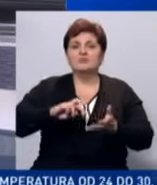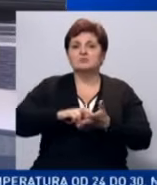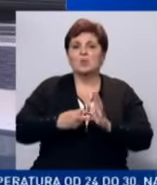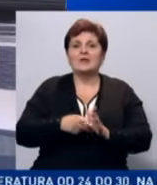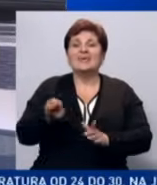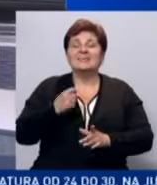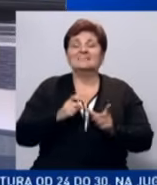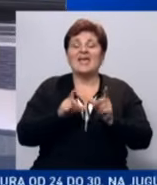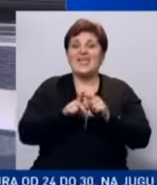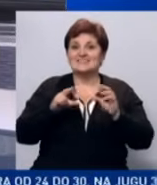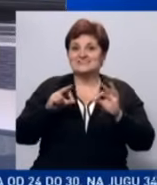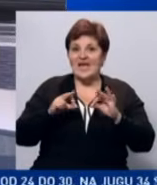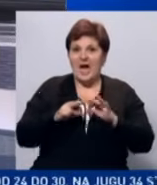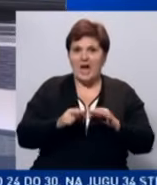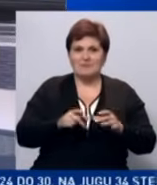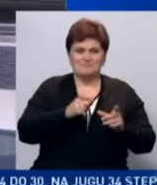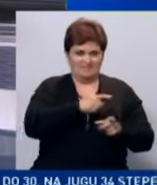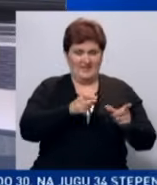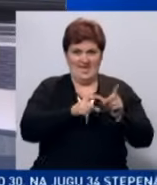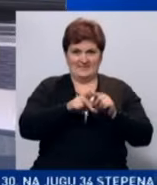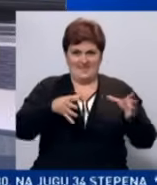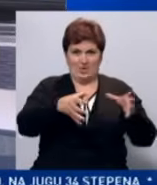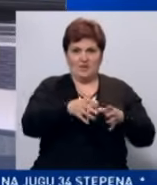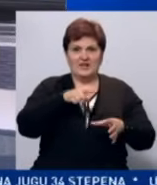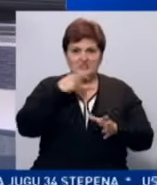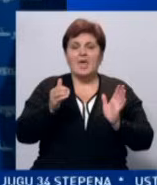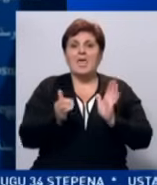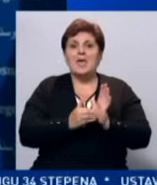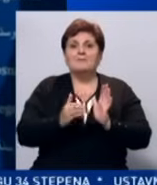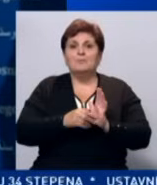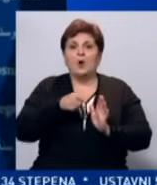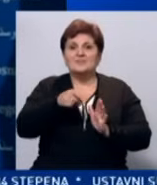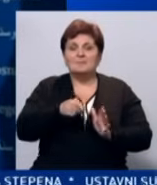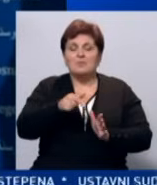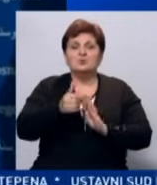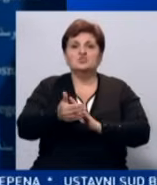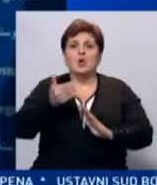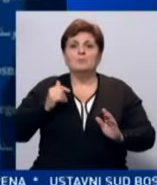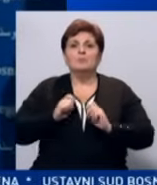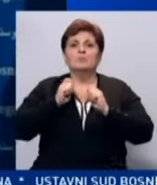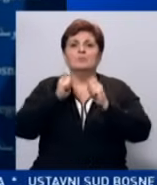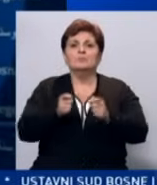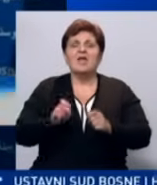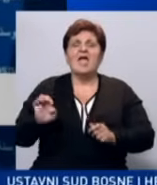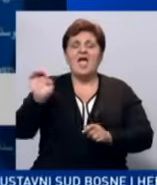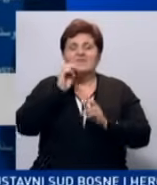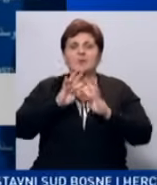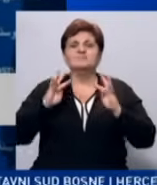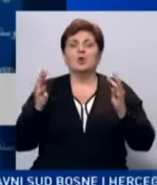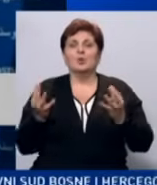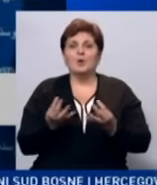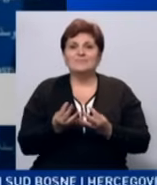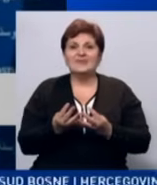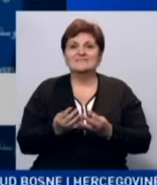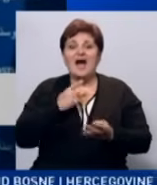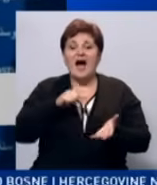SDA. Kolege iz Stranke demokratske akcije saopćio je da je potrebno nacrt agende što prije uputiti Evropskoj komisiji, ali da se